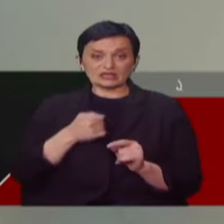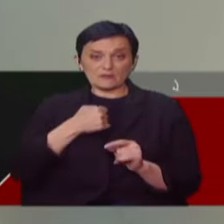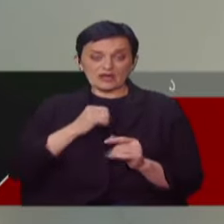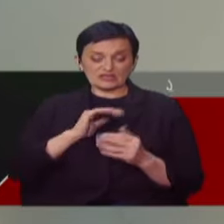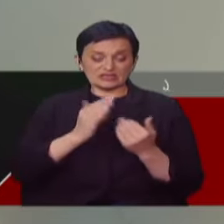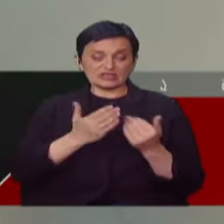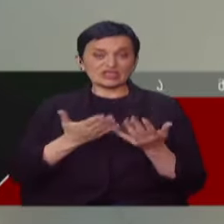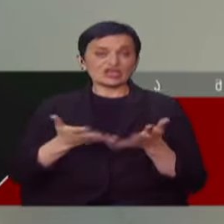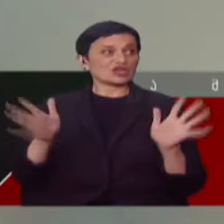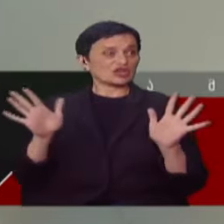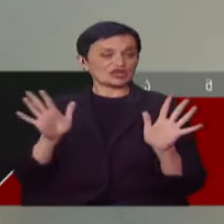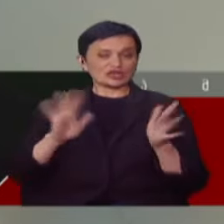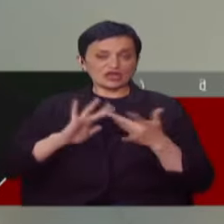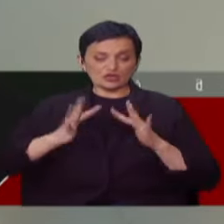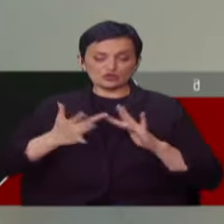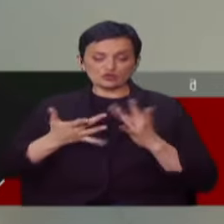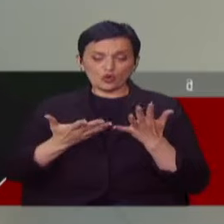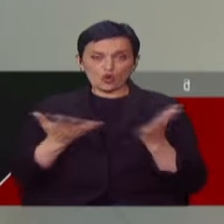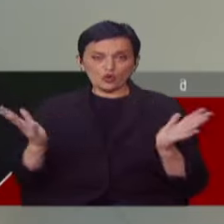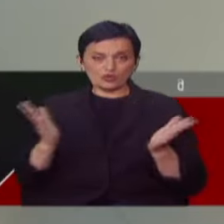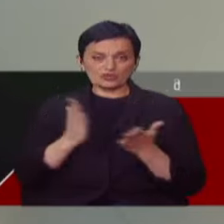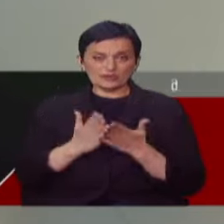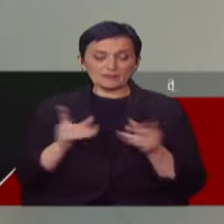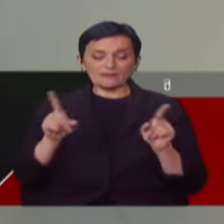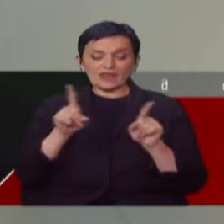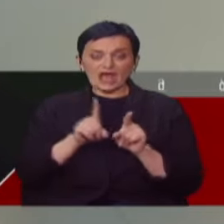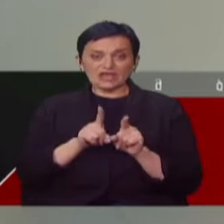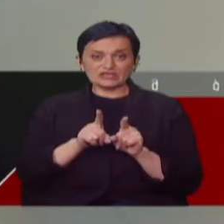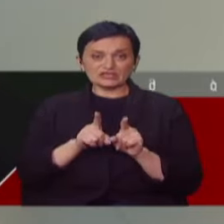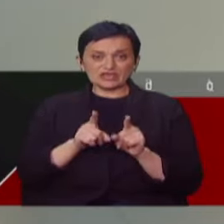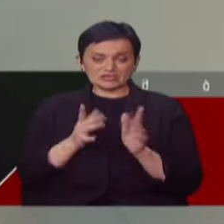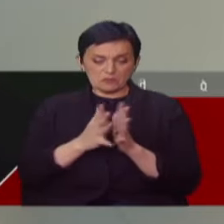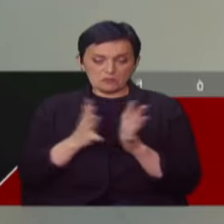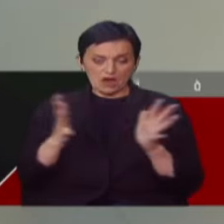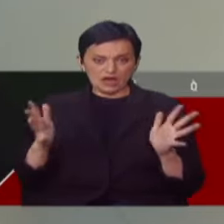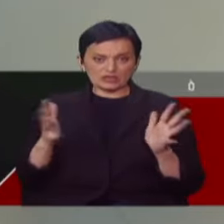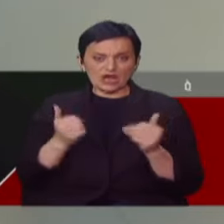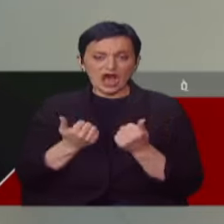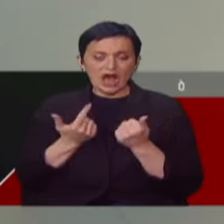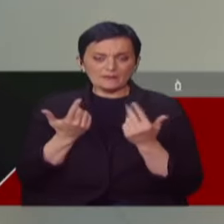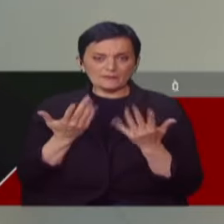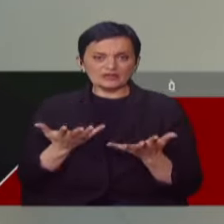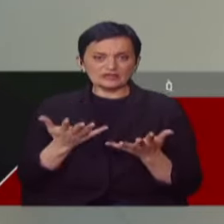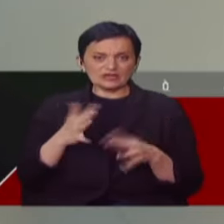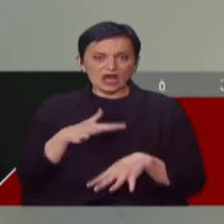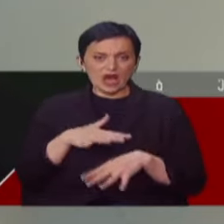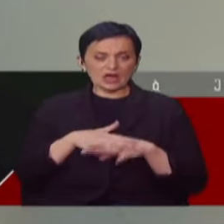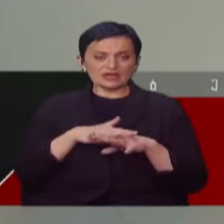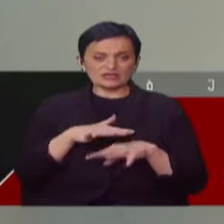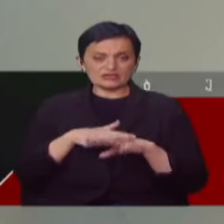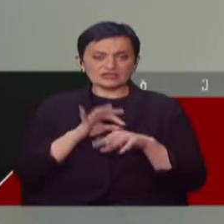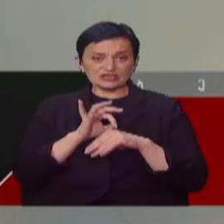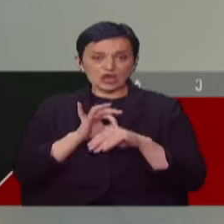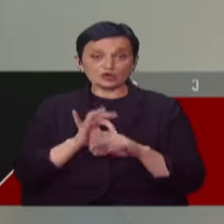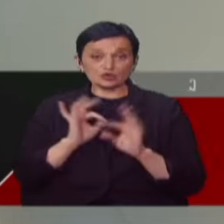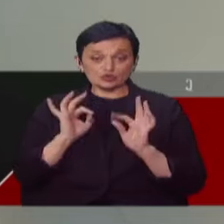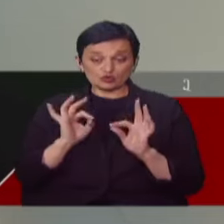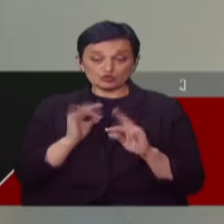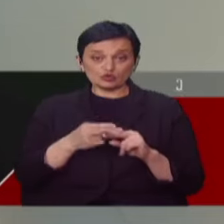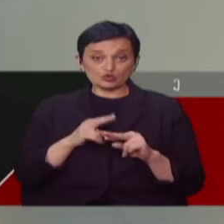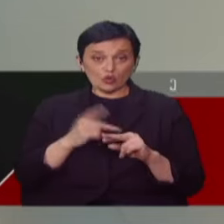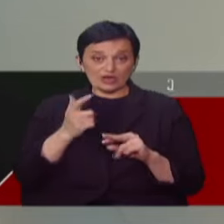გვაქვს, ასეთი ღია არის სოცქსელები, ასეთი ამ მასშტაბის და ამ დენი აქციები ტარდება, სწორედ ეს